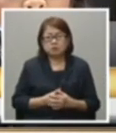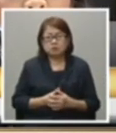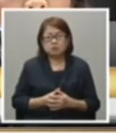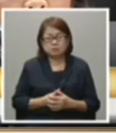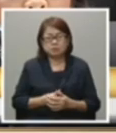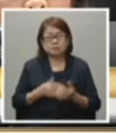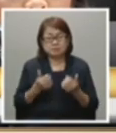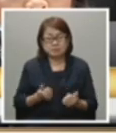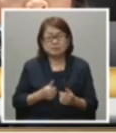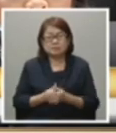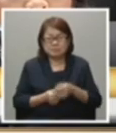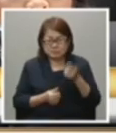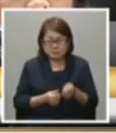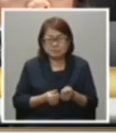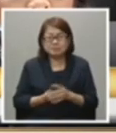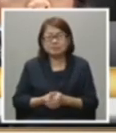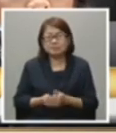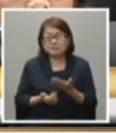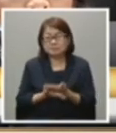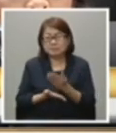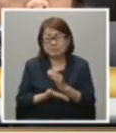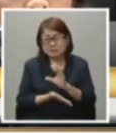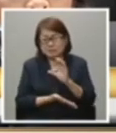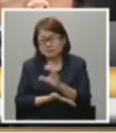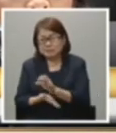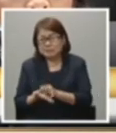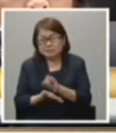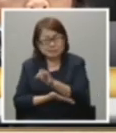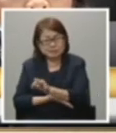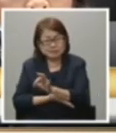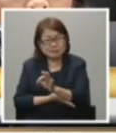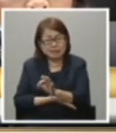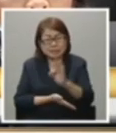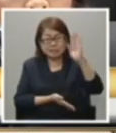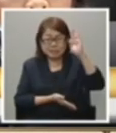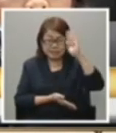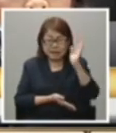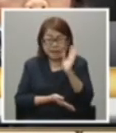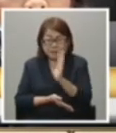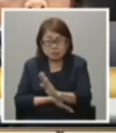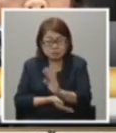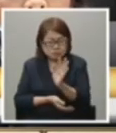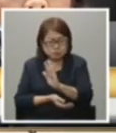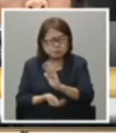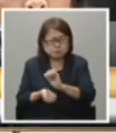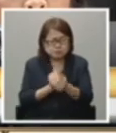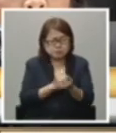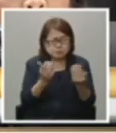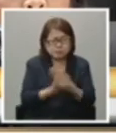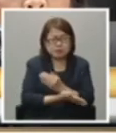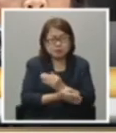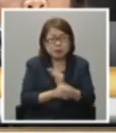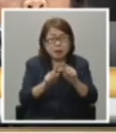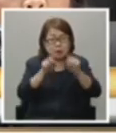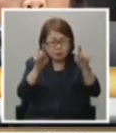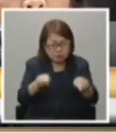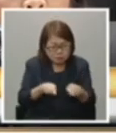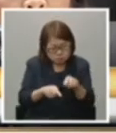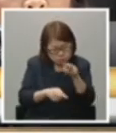ท่านควรจะเอาไปลงทุนในการพัฒนาศักยภาพไปสร้างแพลตฟอร์มใหม่ๆไปสร้างโอกาสใหม่ๆไปสร้